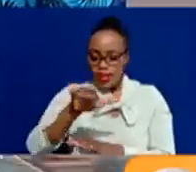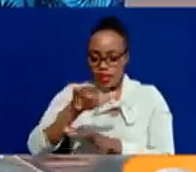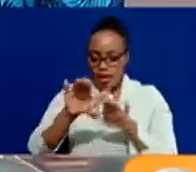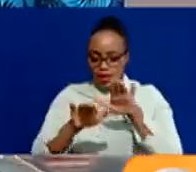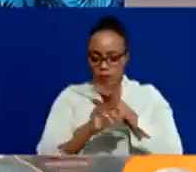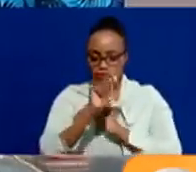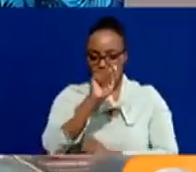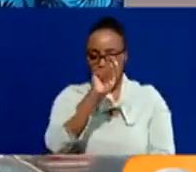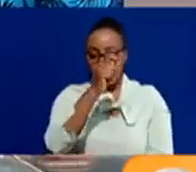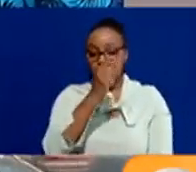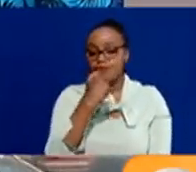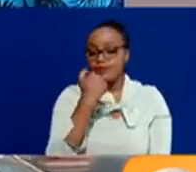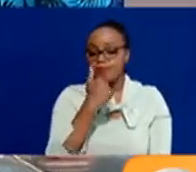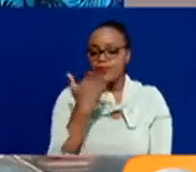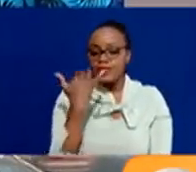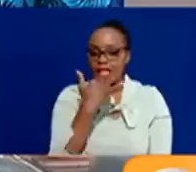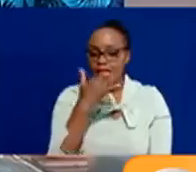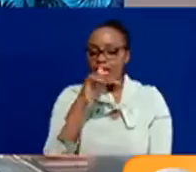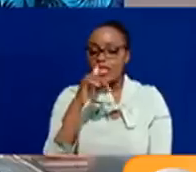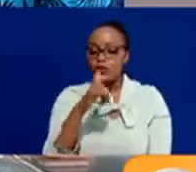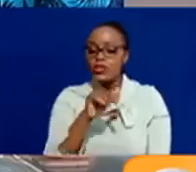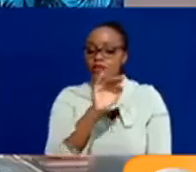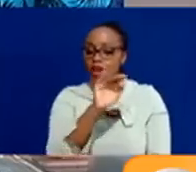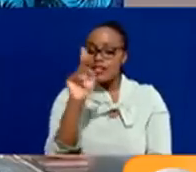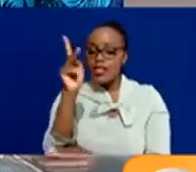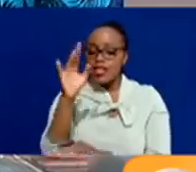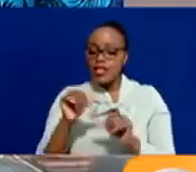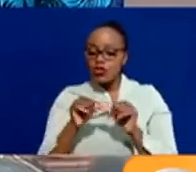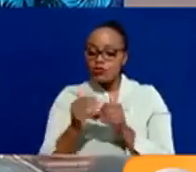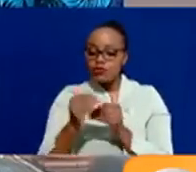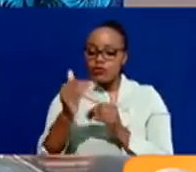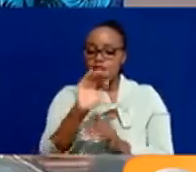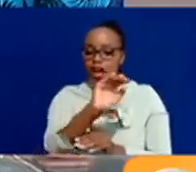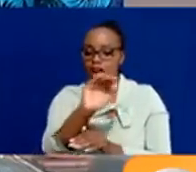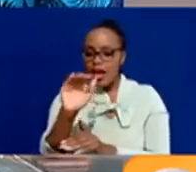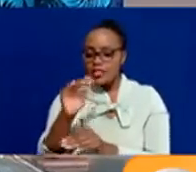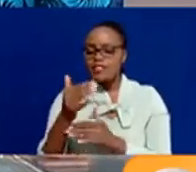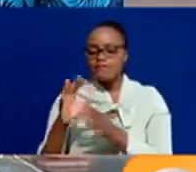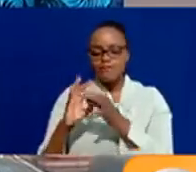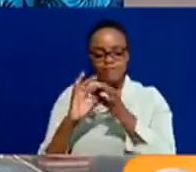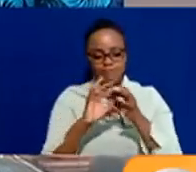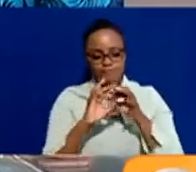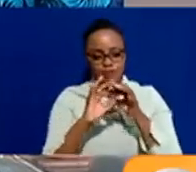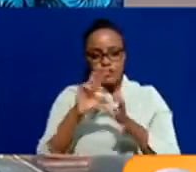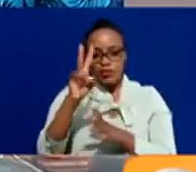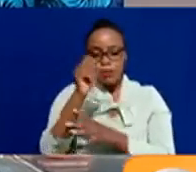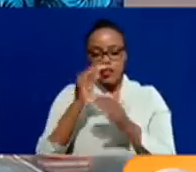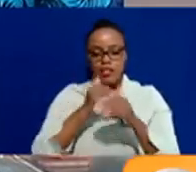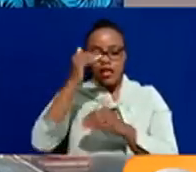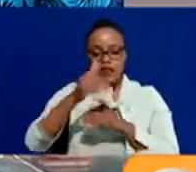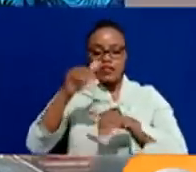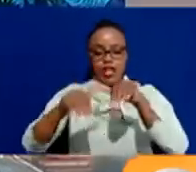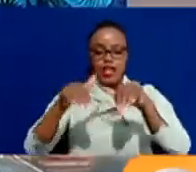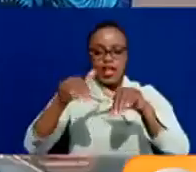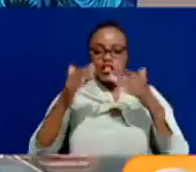Naibu wa Rais Rigathi Gachagua sasa amewarai Wakenya kusonga mbele akitoa wito wa utangamano miezi miwili baada ya uchaguzi